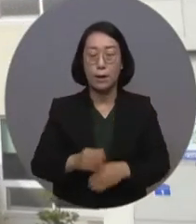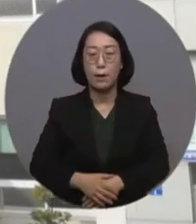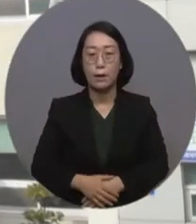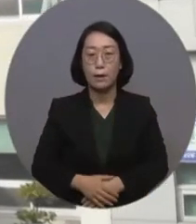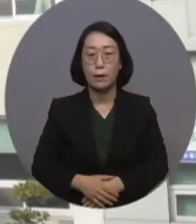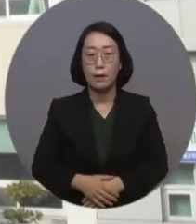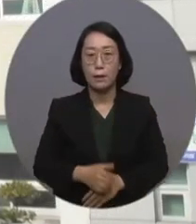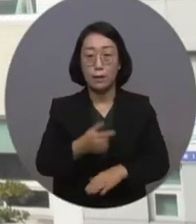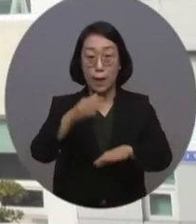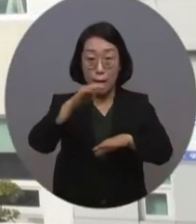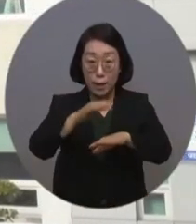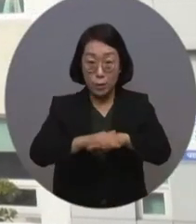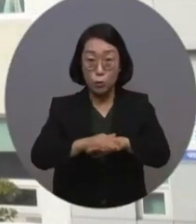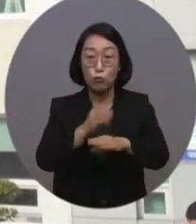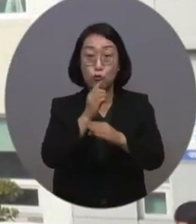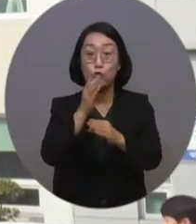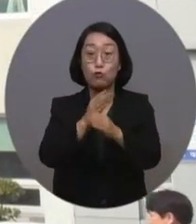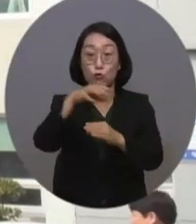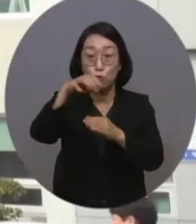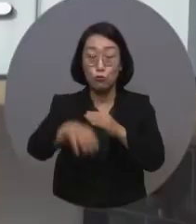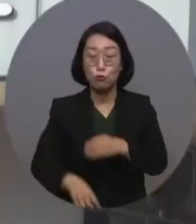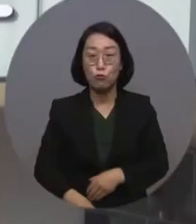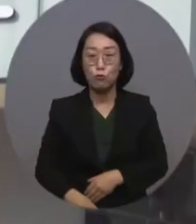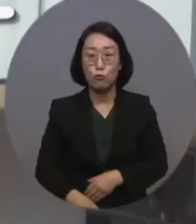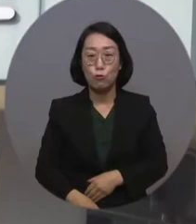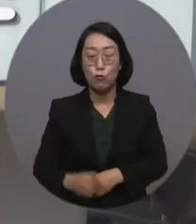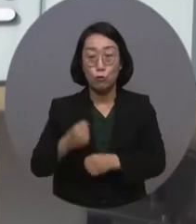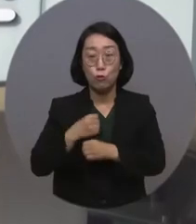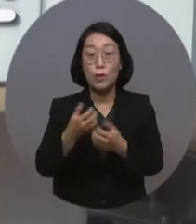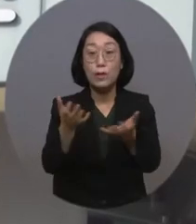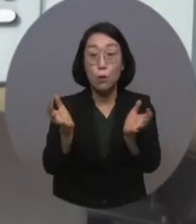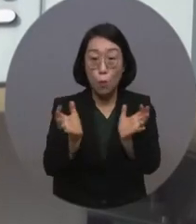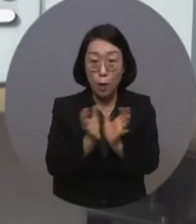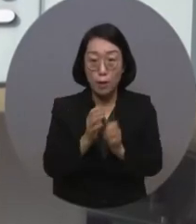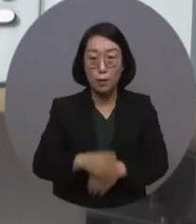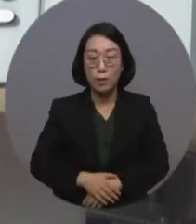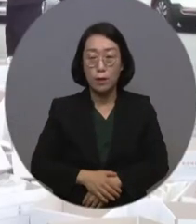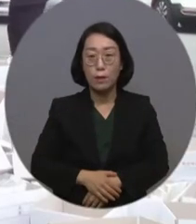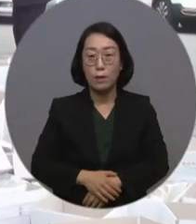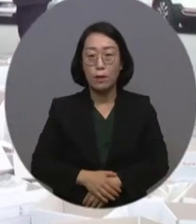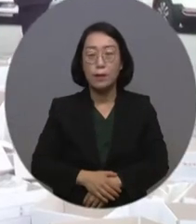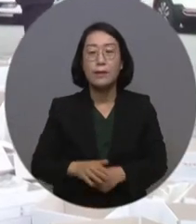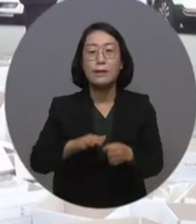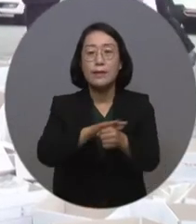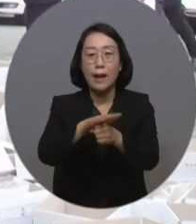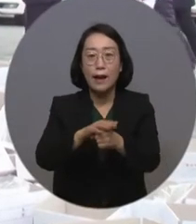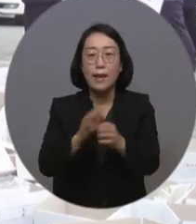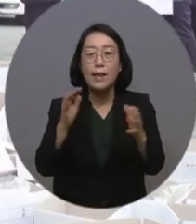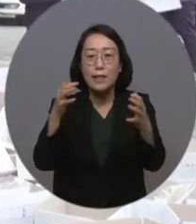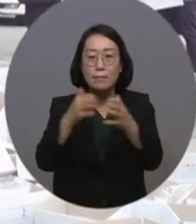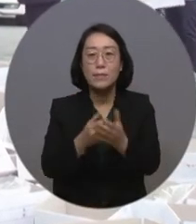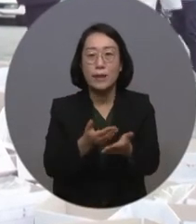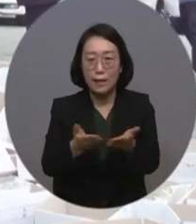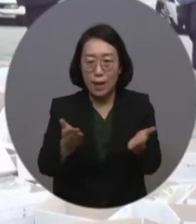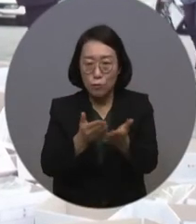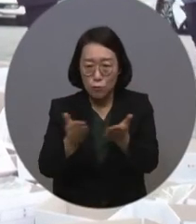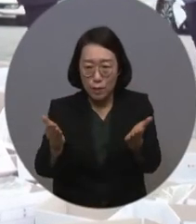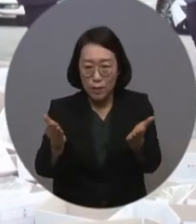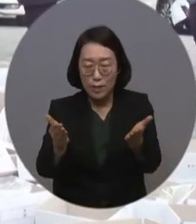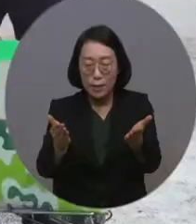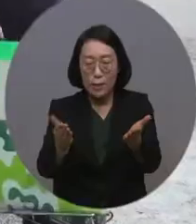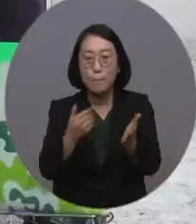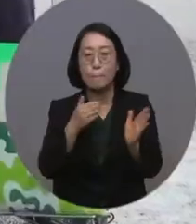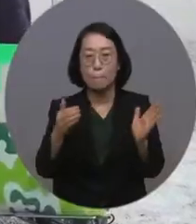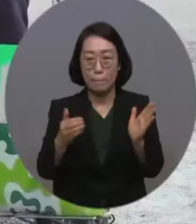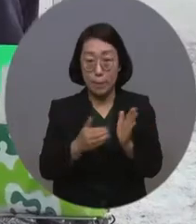대전 중구 재영군인회는 지난 14일 대전 중구 보훈회관에서 사랑의 김장 나눔 행사를 진행하였습니다.